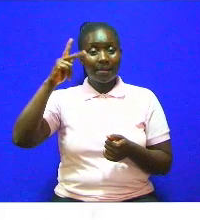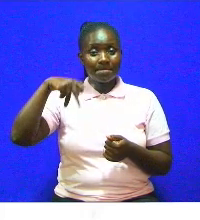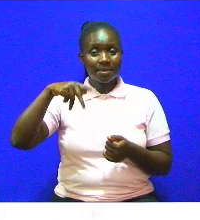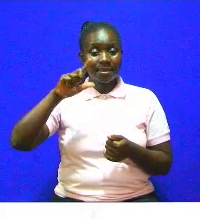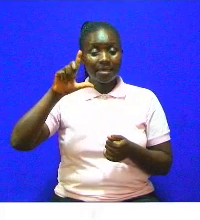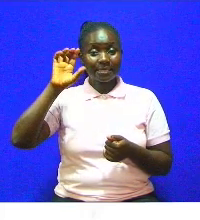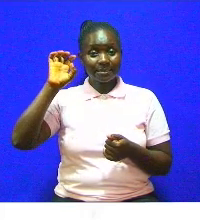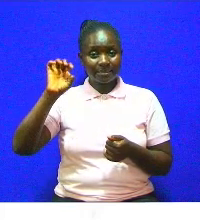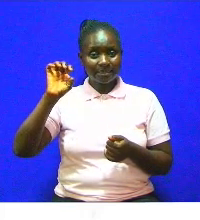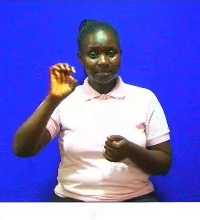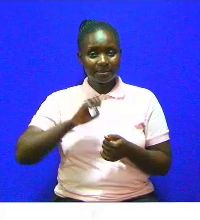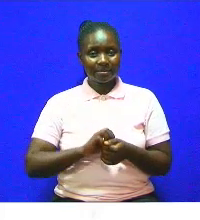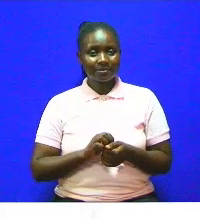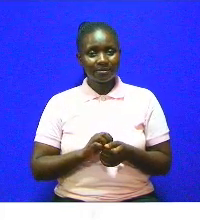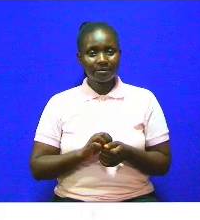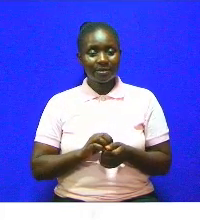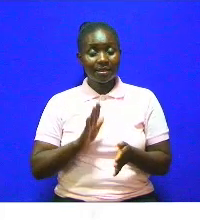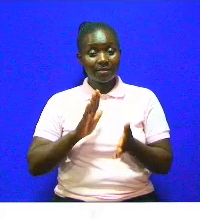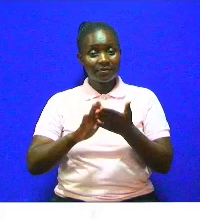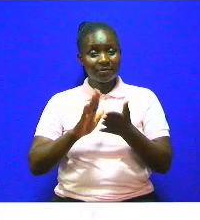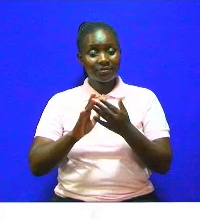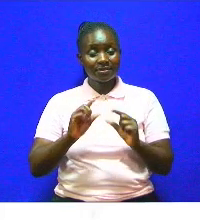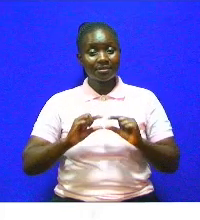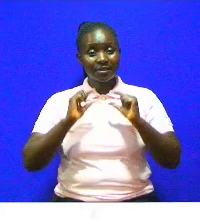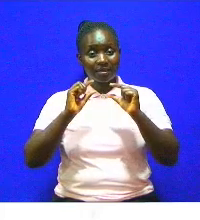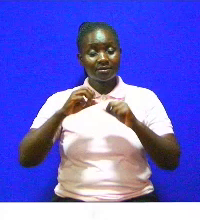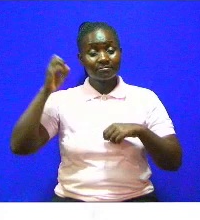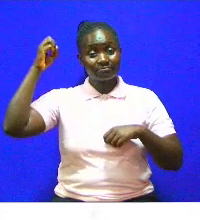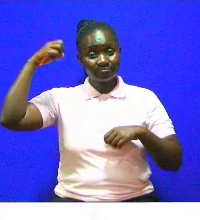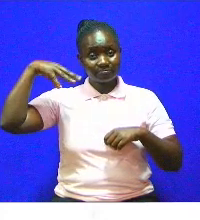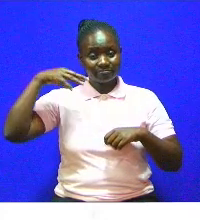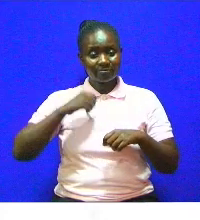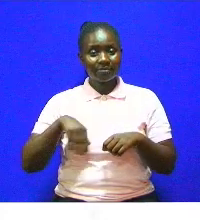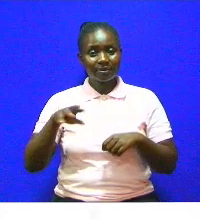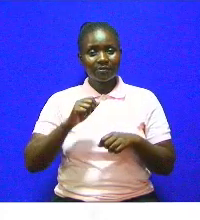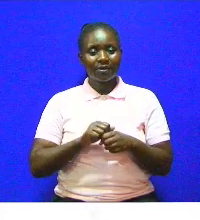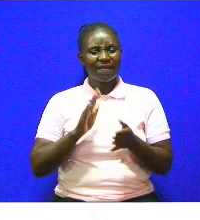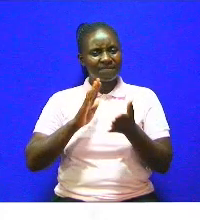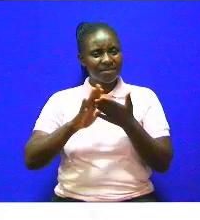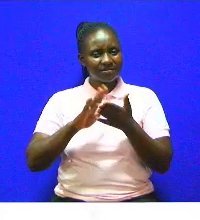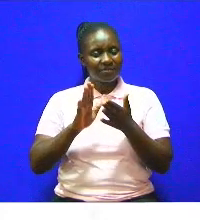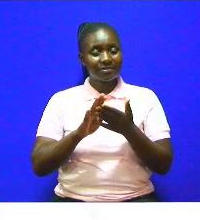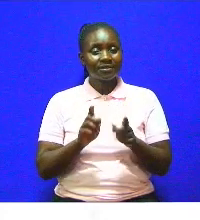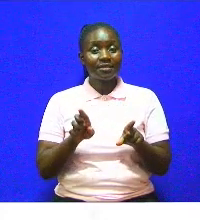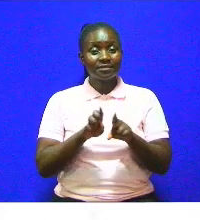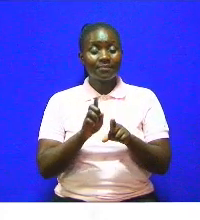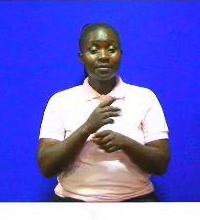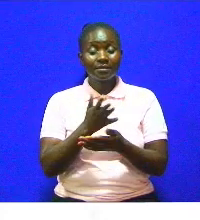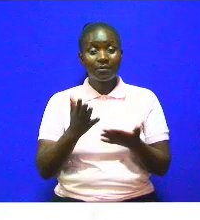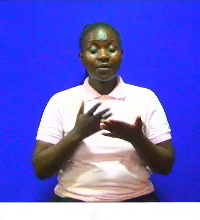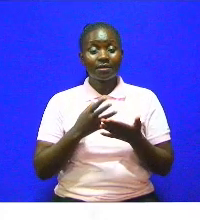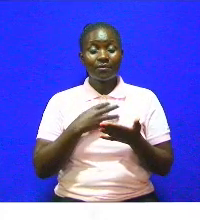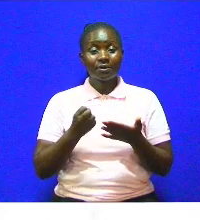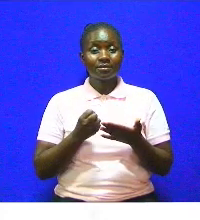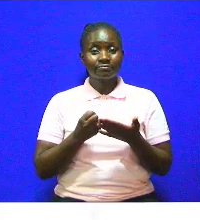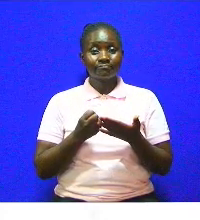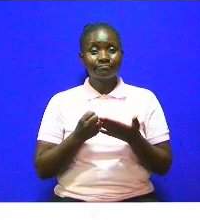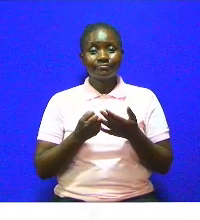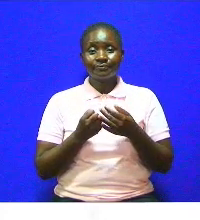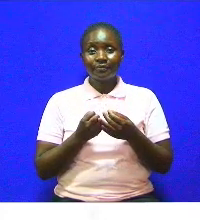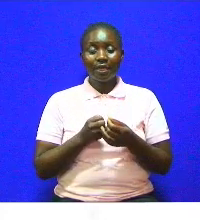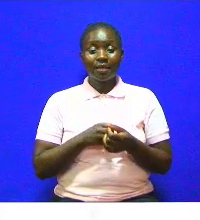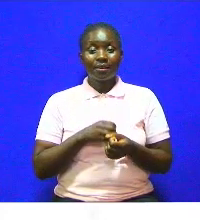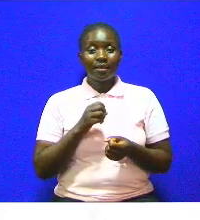kya bwango elinda ko ene kinkonyora bale omurero ase obwango kegima ekiagera nigo babere bakonya ara go